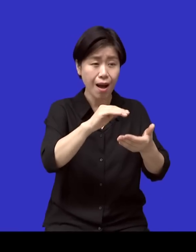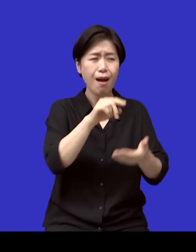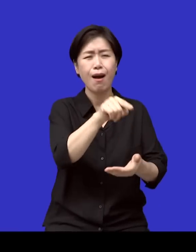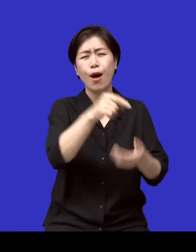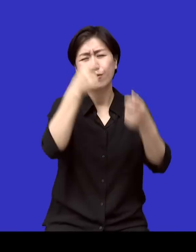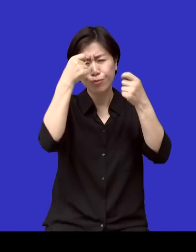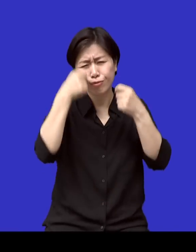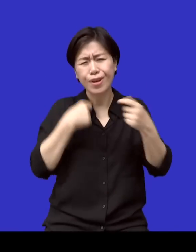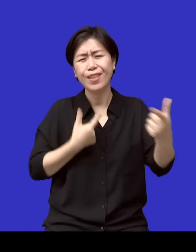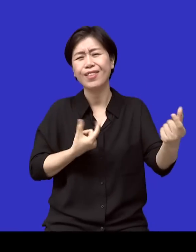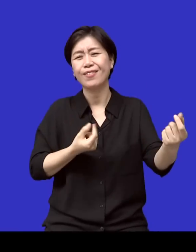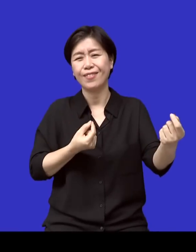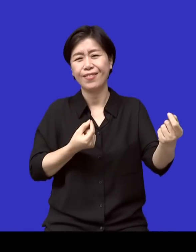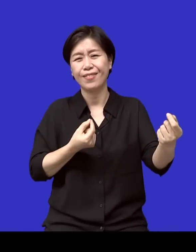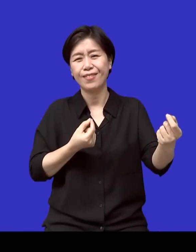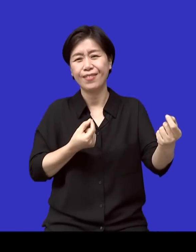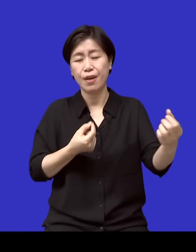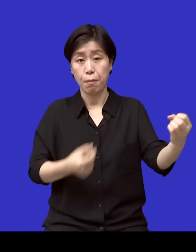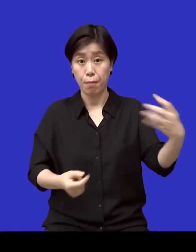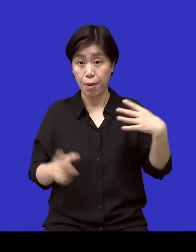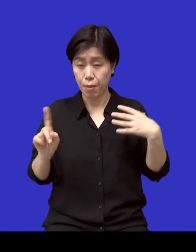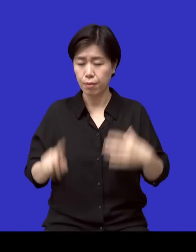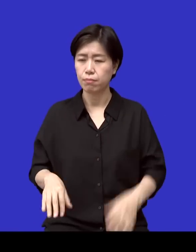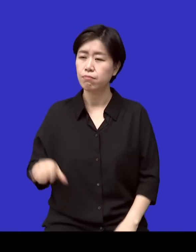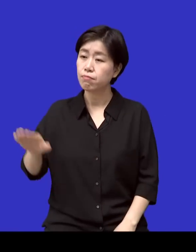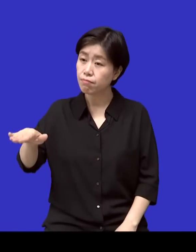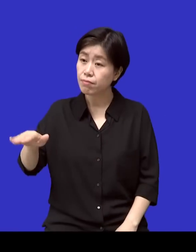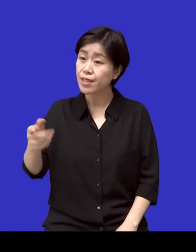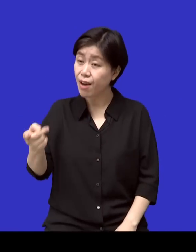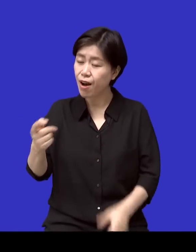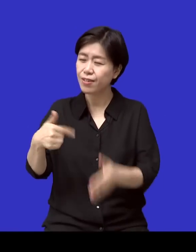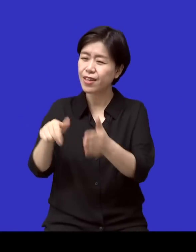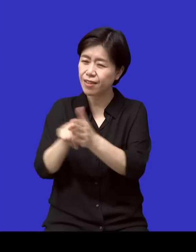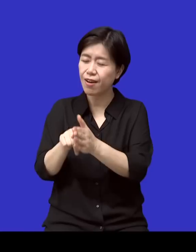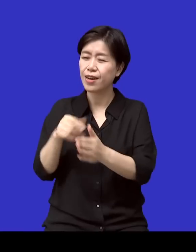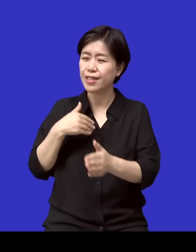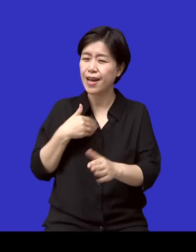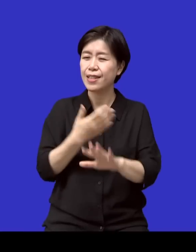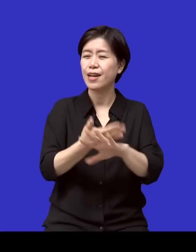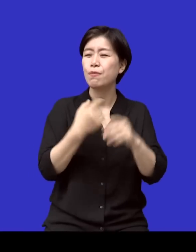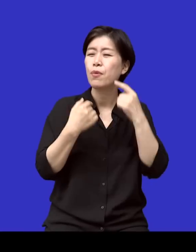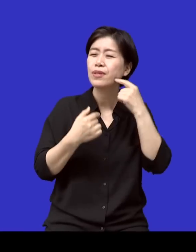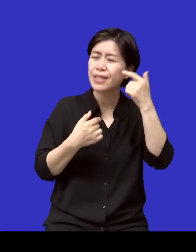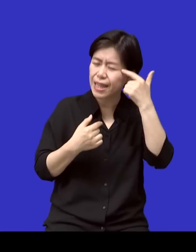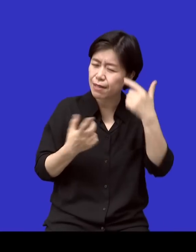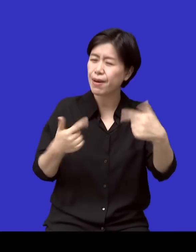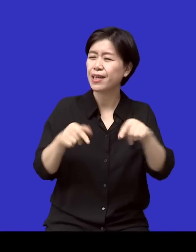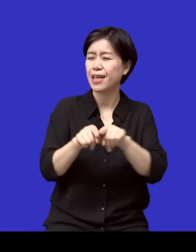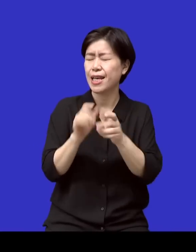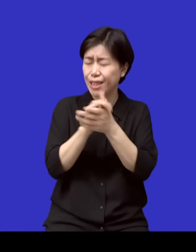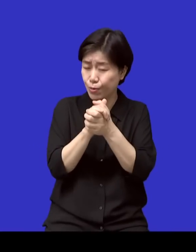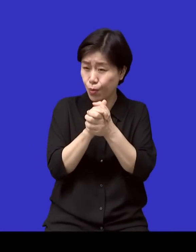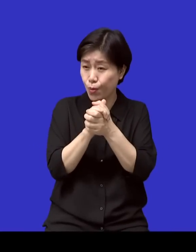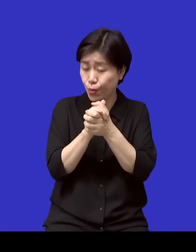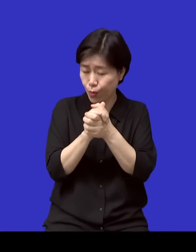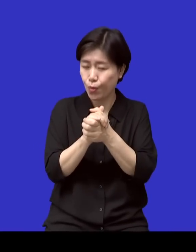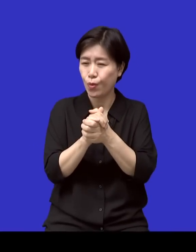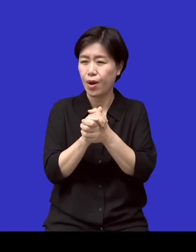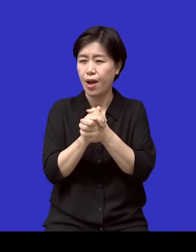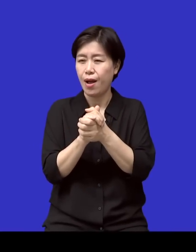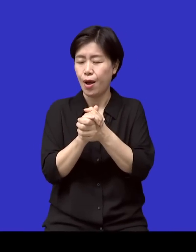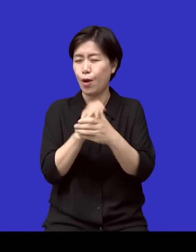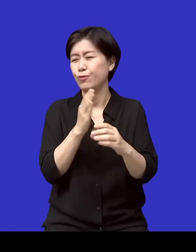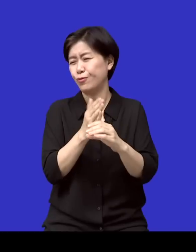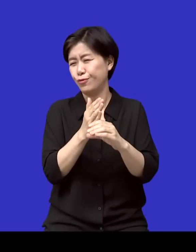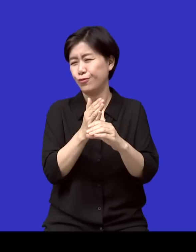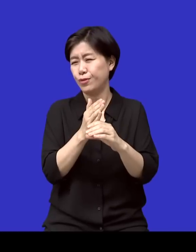우시면서 이제 사실은 중보 기도를 다른 목사님과 같이 했는데 다른 목사님한테 이제 소희가 떨어졌다라고 말씀을